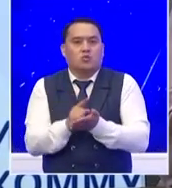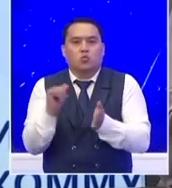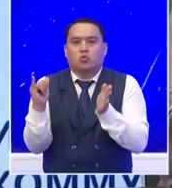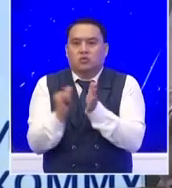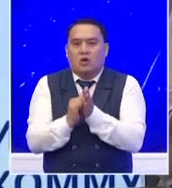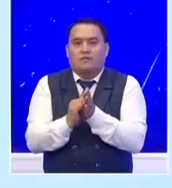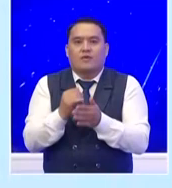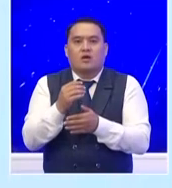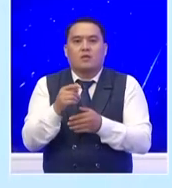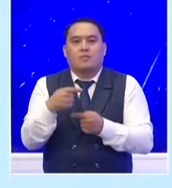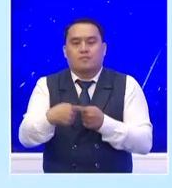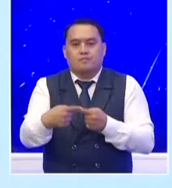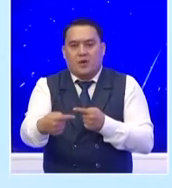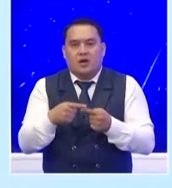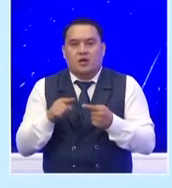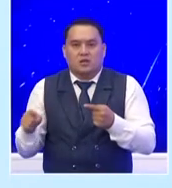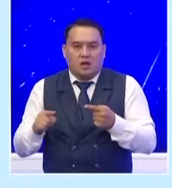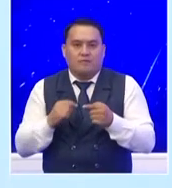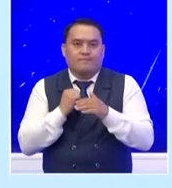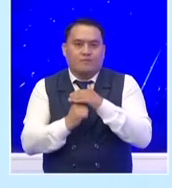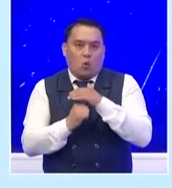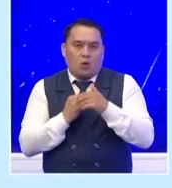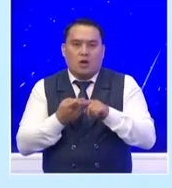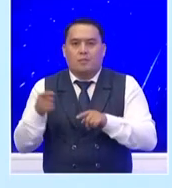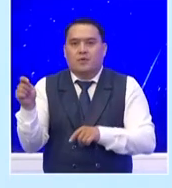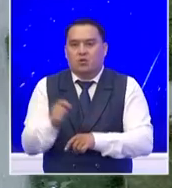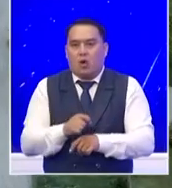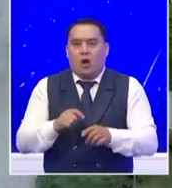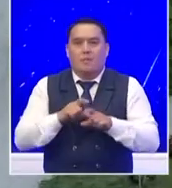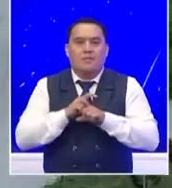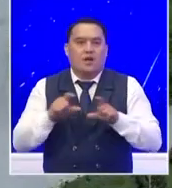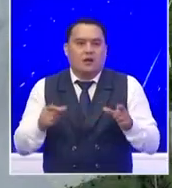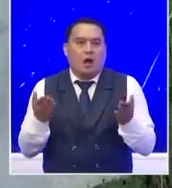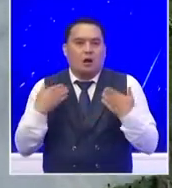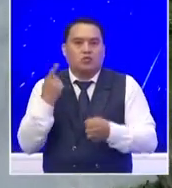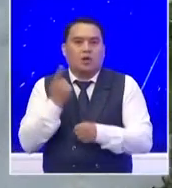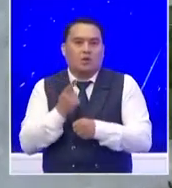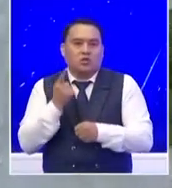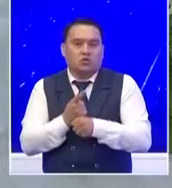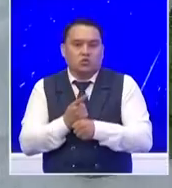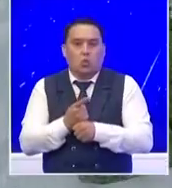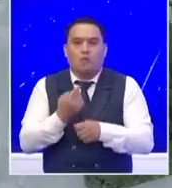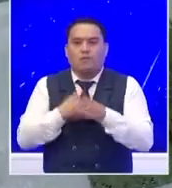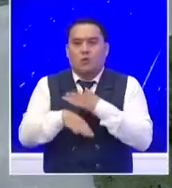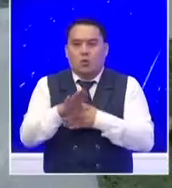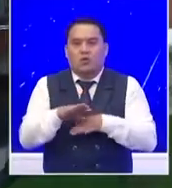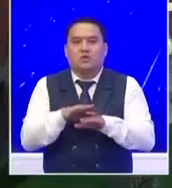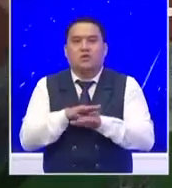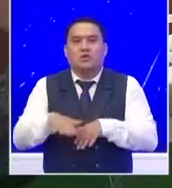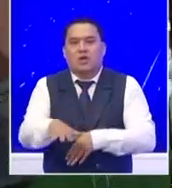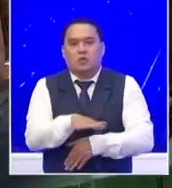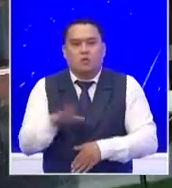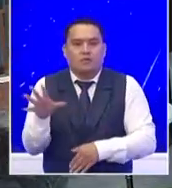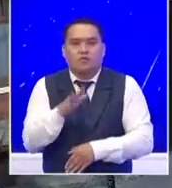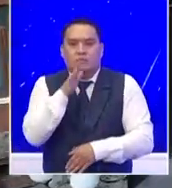установка дезинфекционных барьеров и тоннелей при входе на территорию объектов. Отдыхающим запрещено выходить за пределы территории объектов на